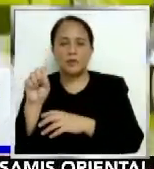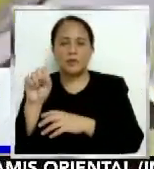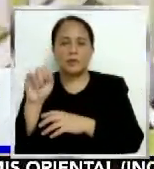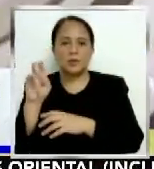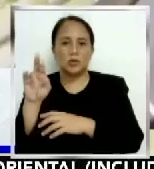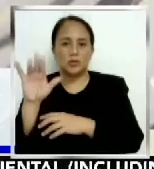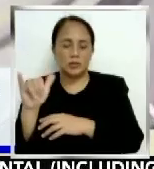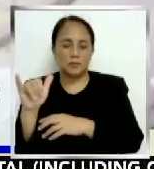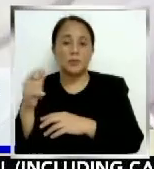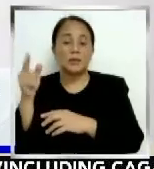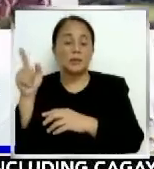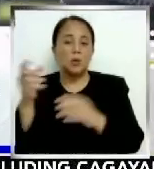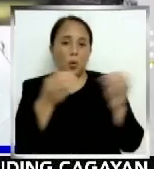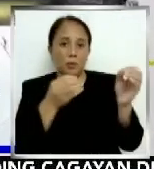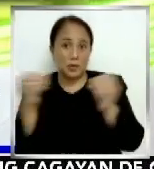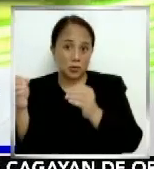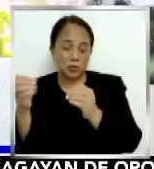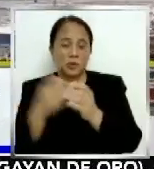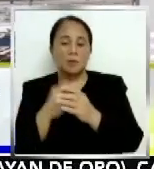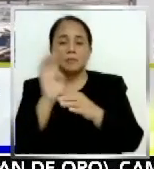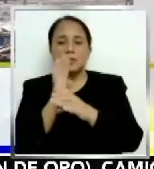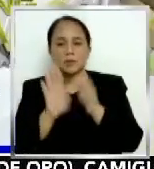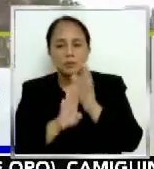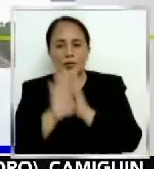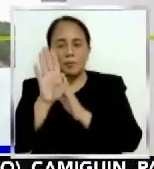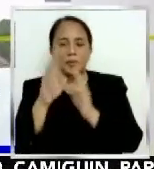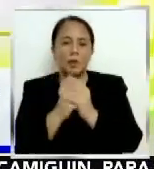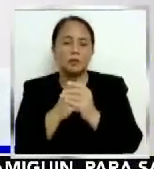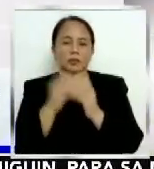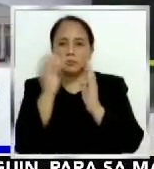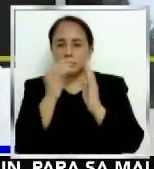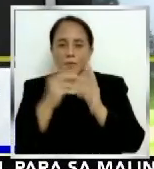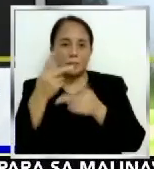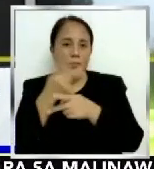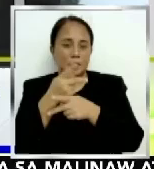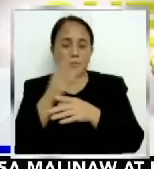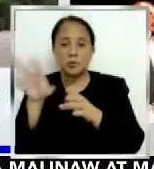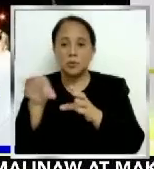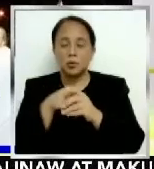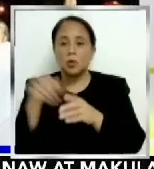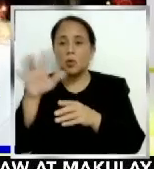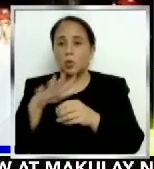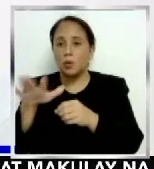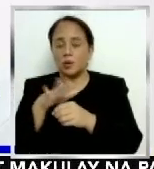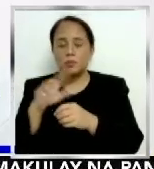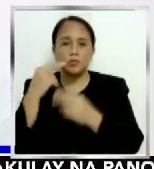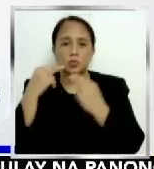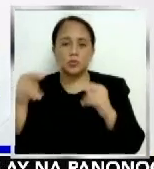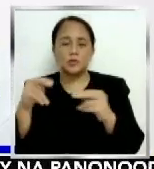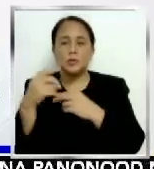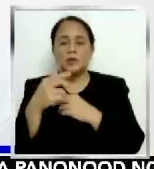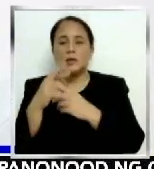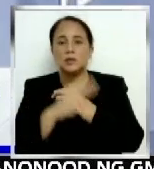namamahala sa operations, business development at content and production, kabilang ang local news ng regional arm ng network na GMA